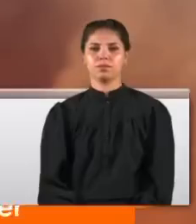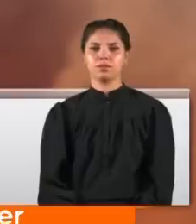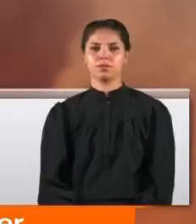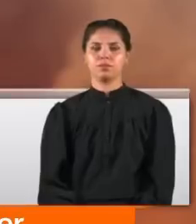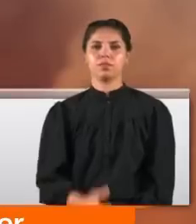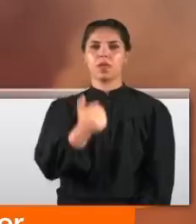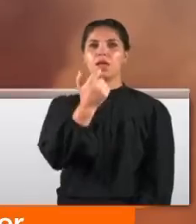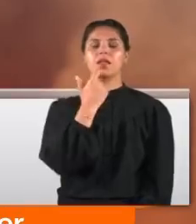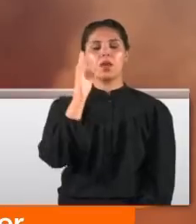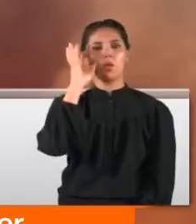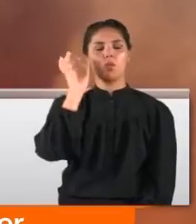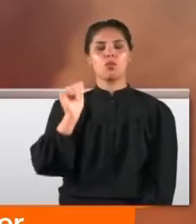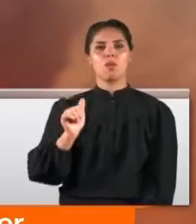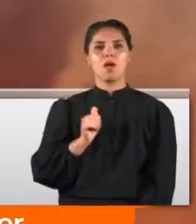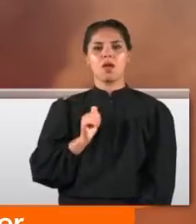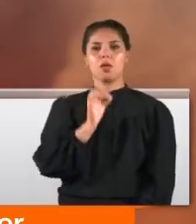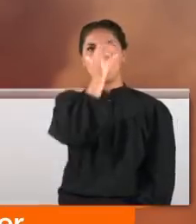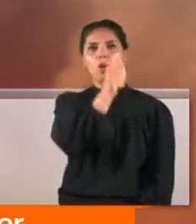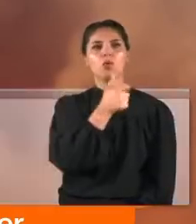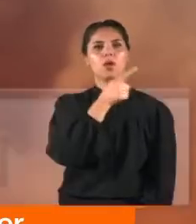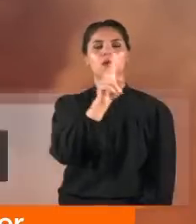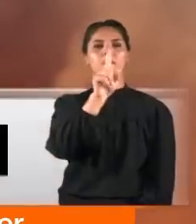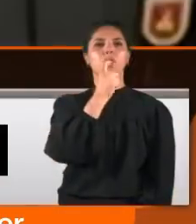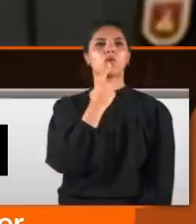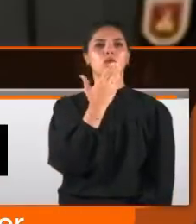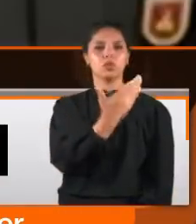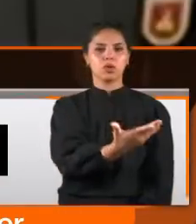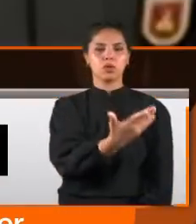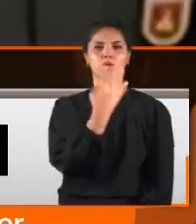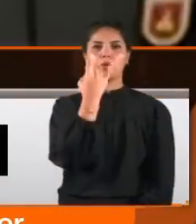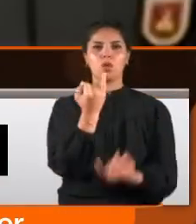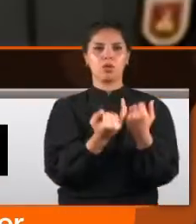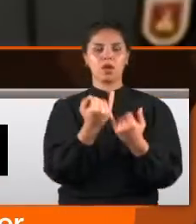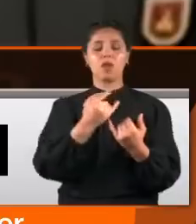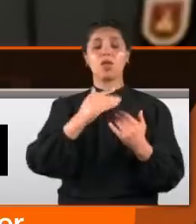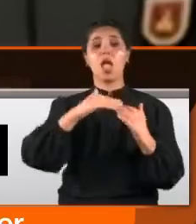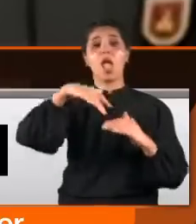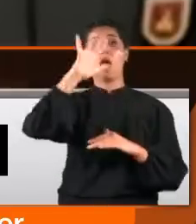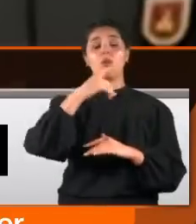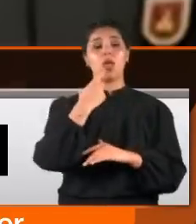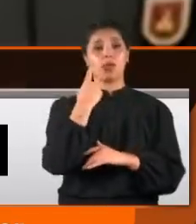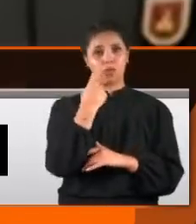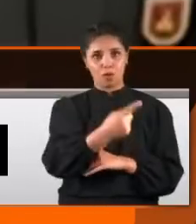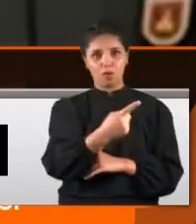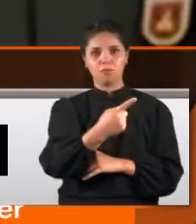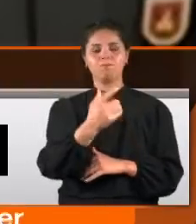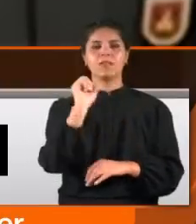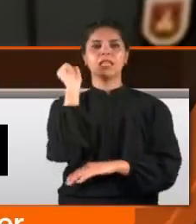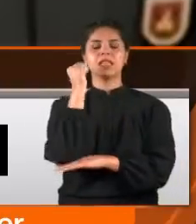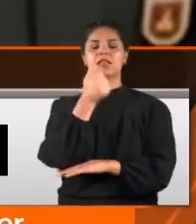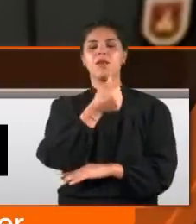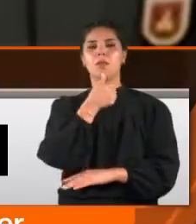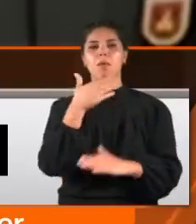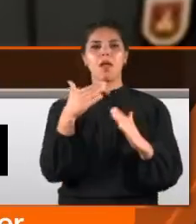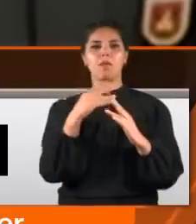Melikin nas. 6 yıllık uzman çavuş Özkan Lale ise 29 yaşındaydı. 4 kardeşin en büyüğüydü. Acı haberi Sivas'taki baba